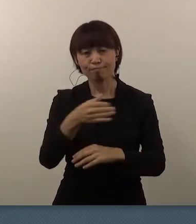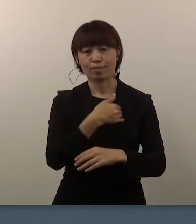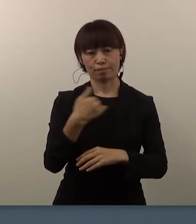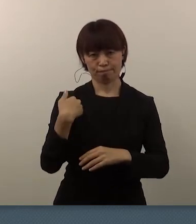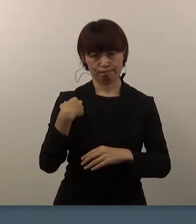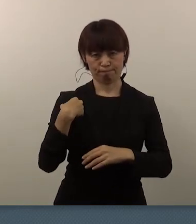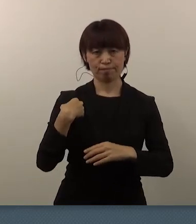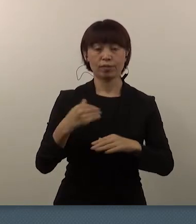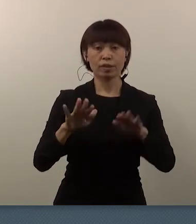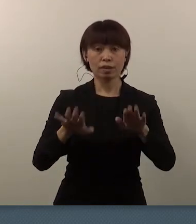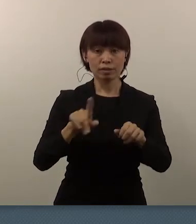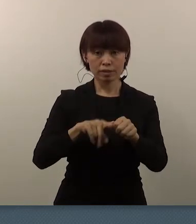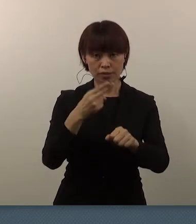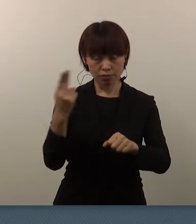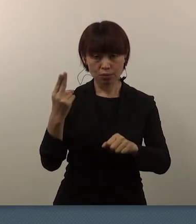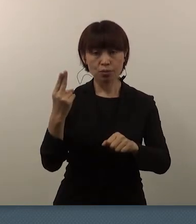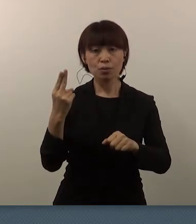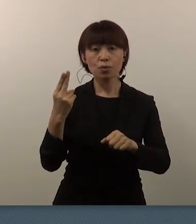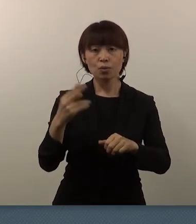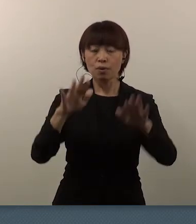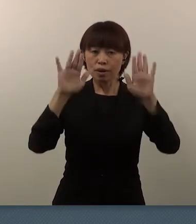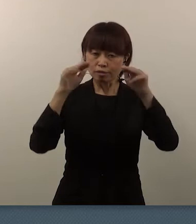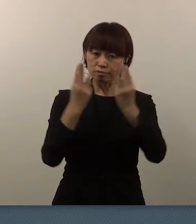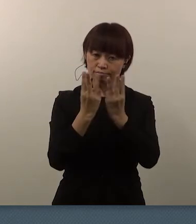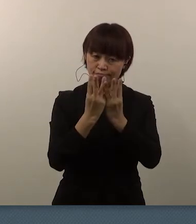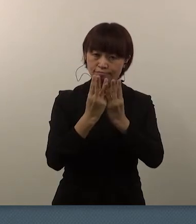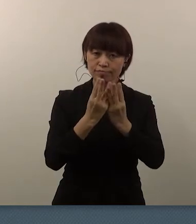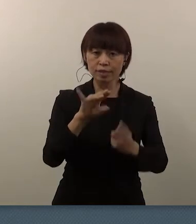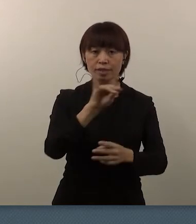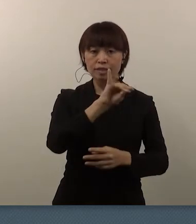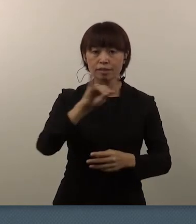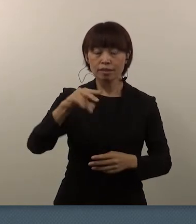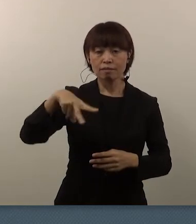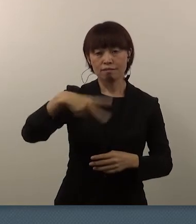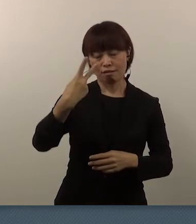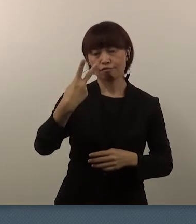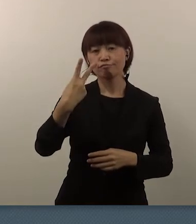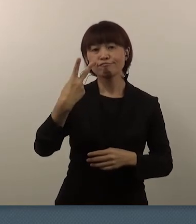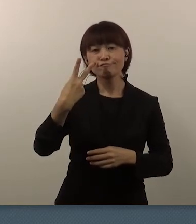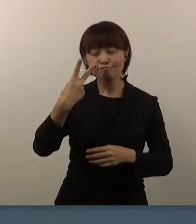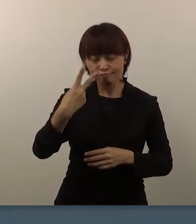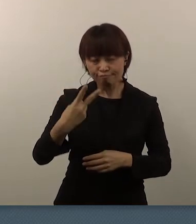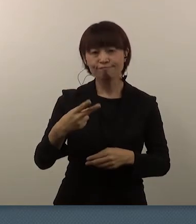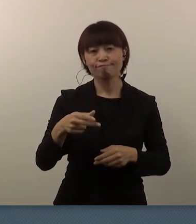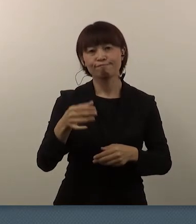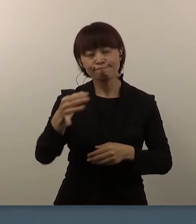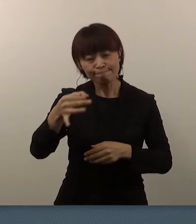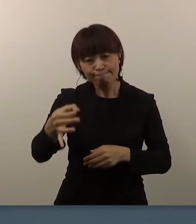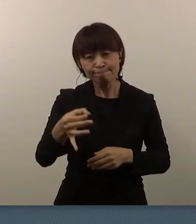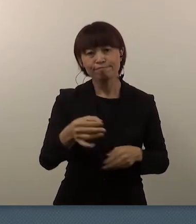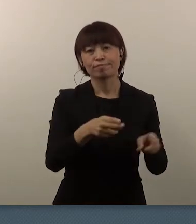今年度は補助頭数として1200頭分を用意しています。